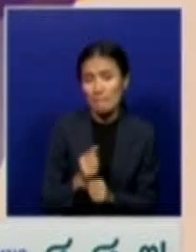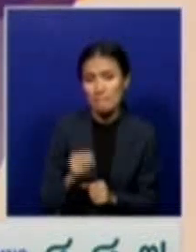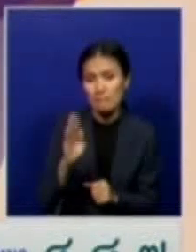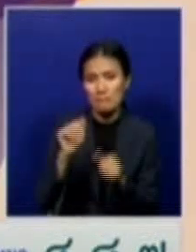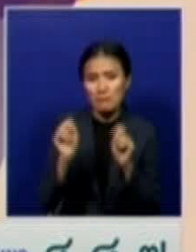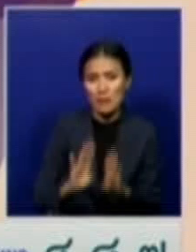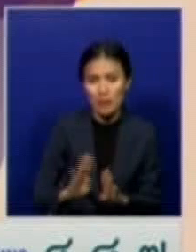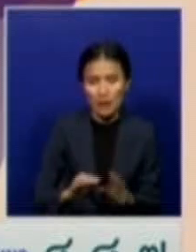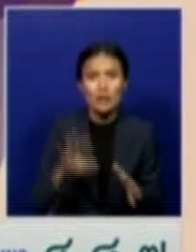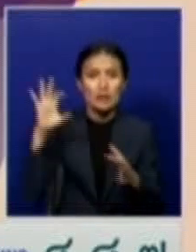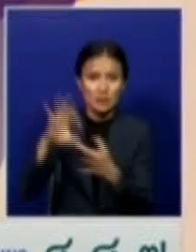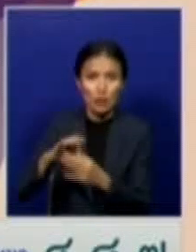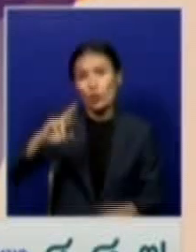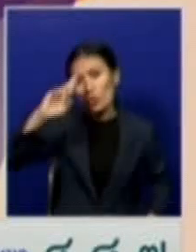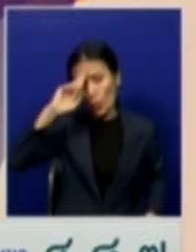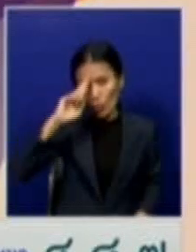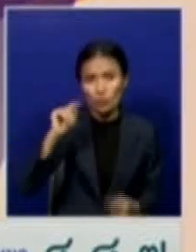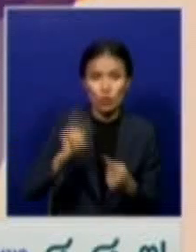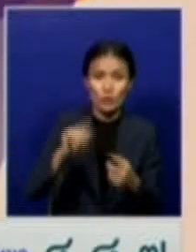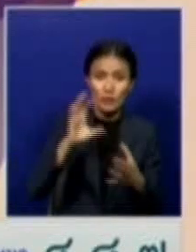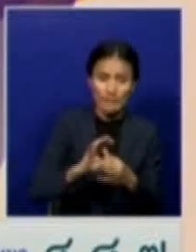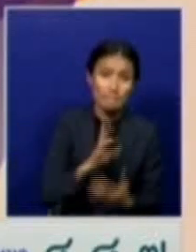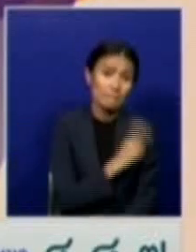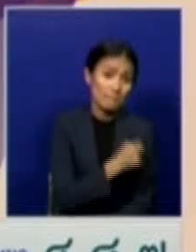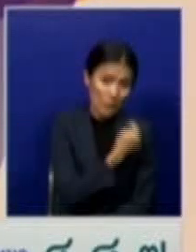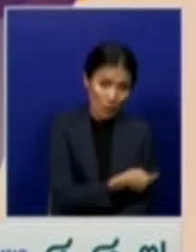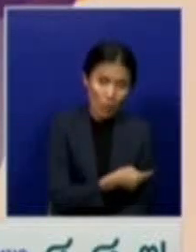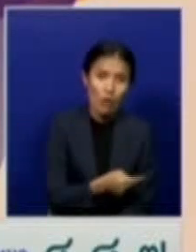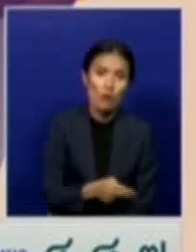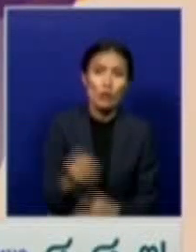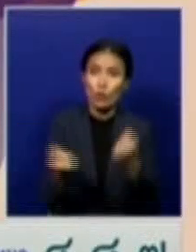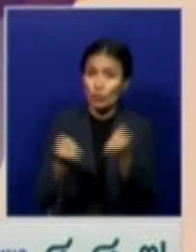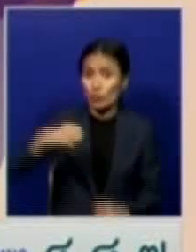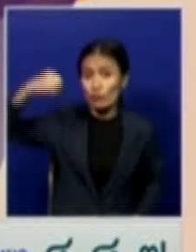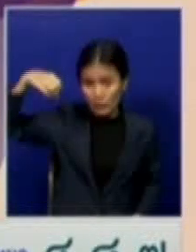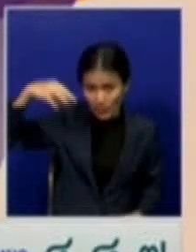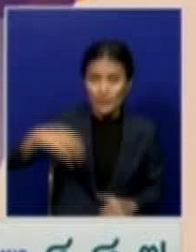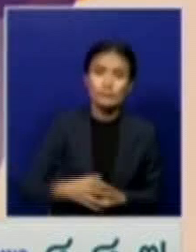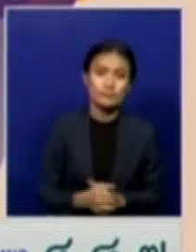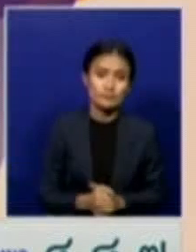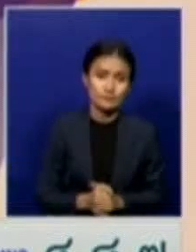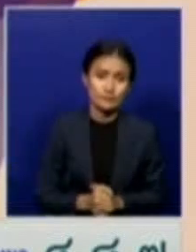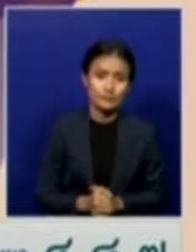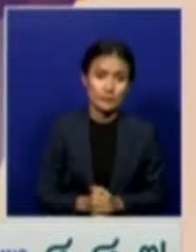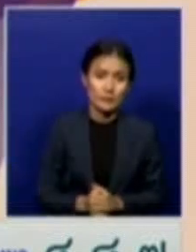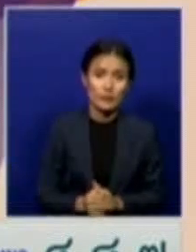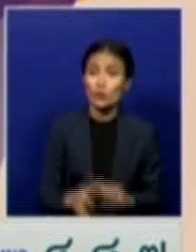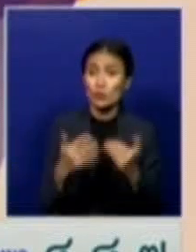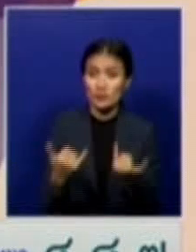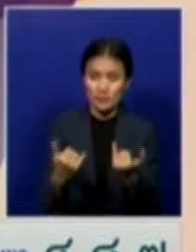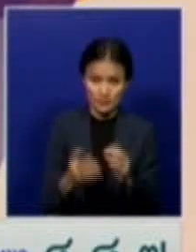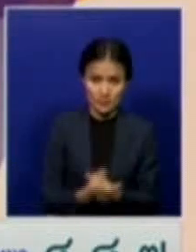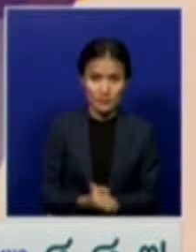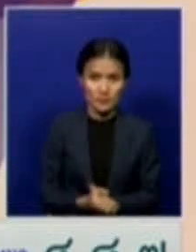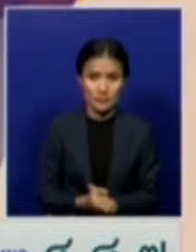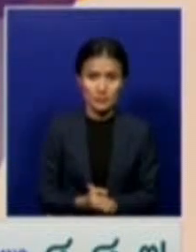องมือแพทย์และรถยนต์ไฟฟ้าประชาชนต้องมั่นใจครับว่าสำหรับการว่างงานที่หลีกเลี่ยงไม่ได้